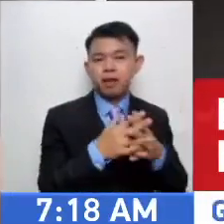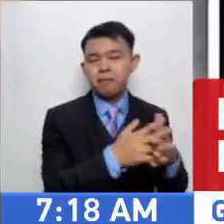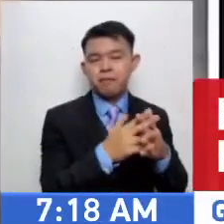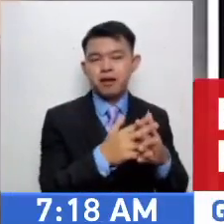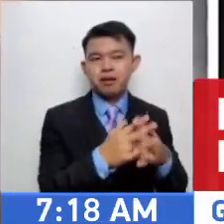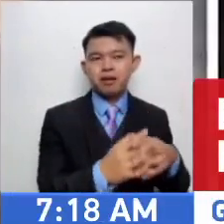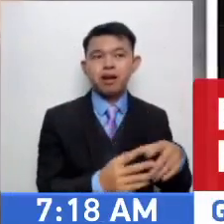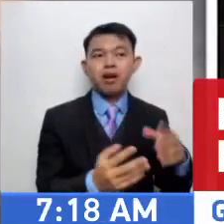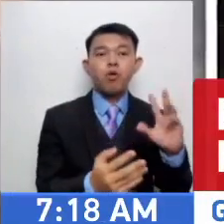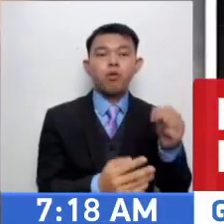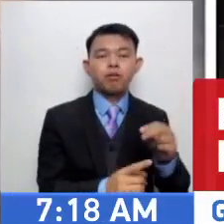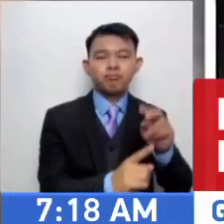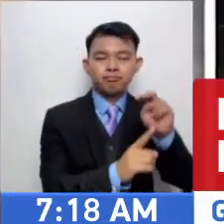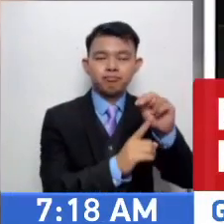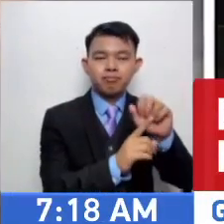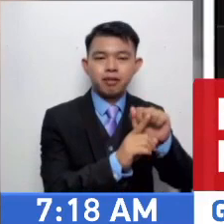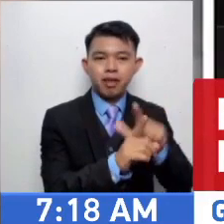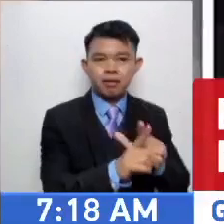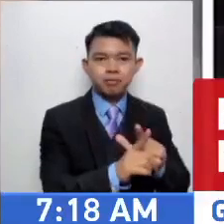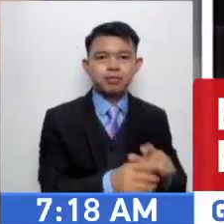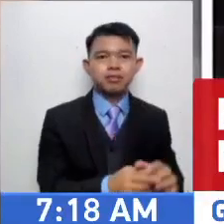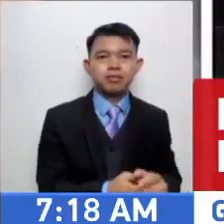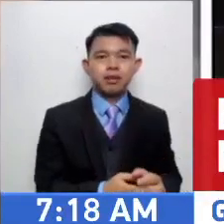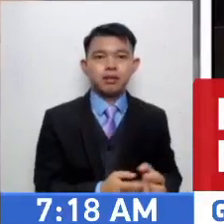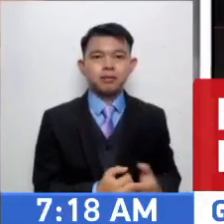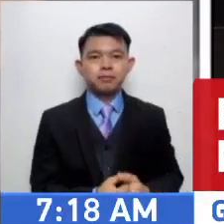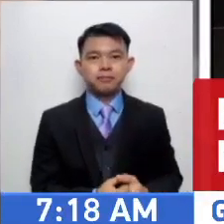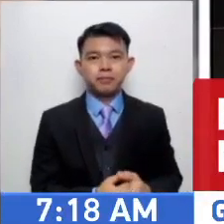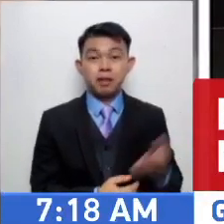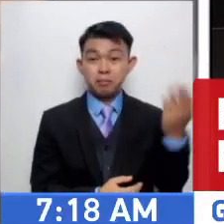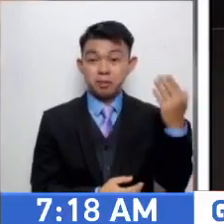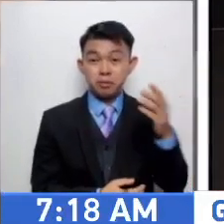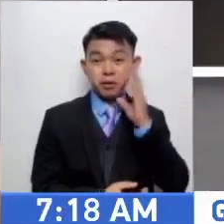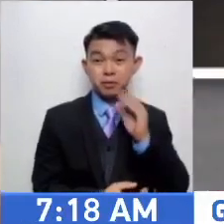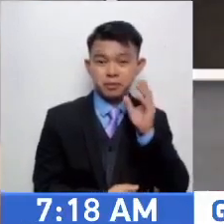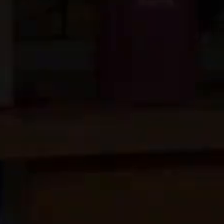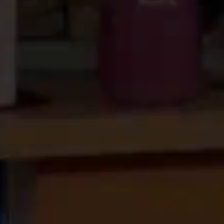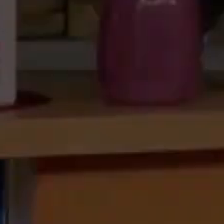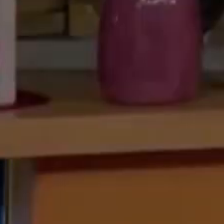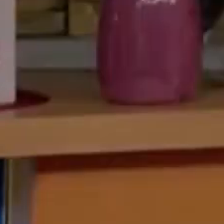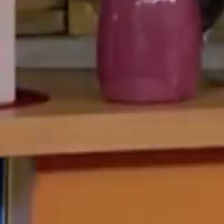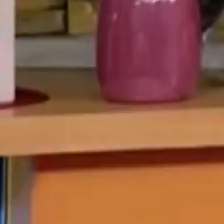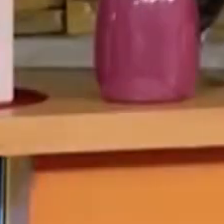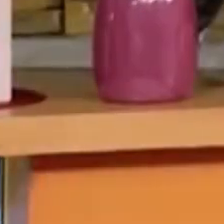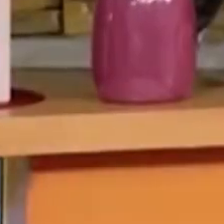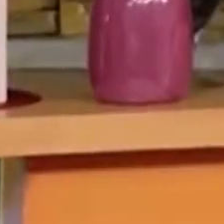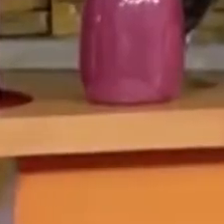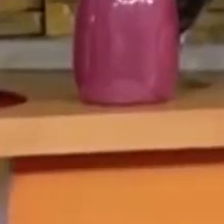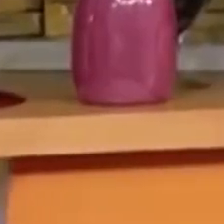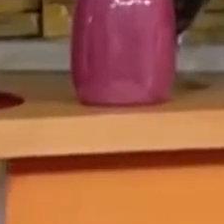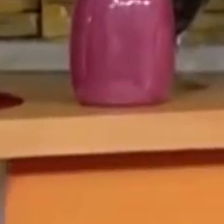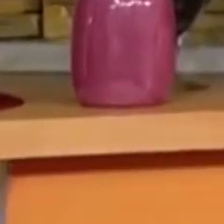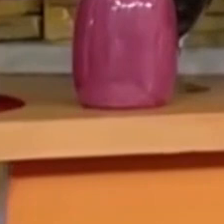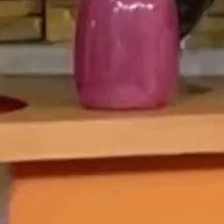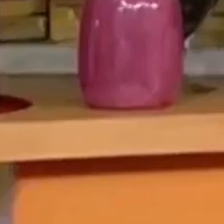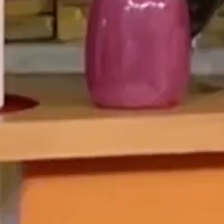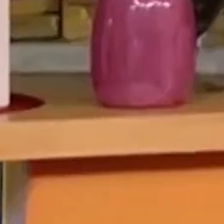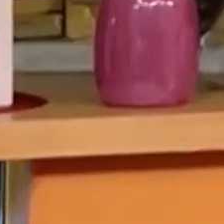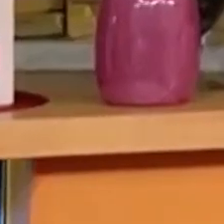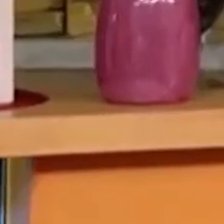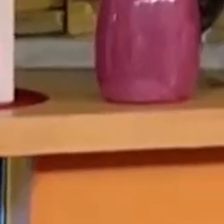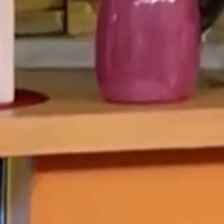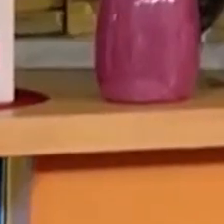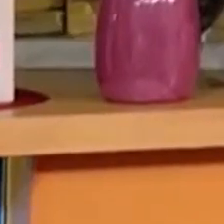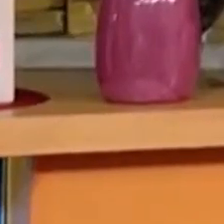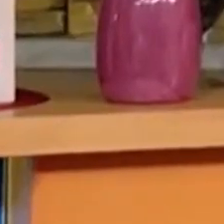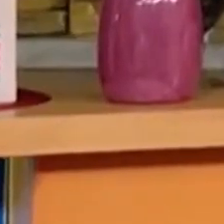si Lady Gaga sa kantang Sour Candy. Wow! Sa Sour Candy. Igan, mauna ka sa mga balita. Panoorin